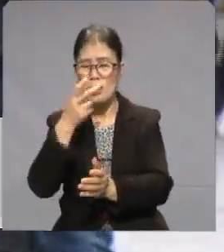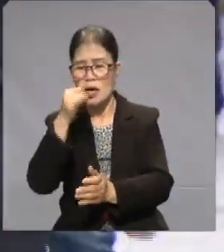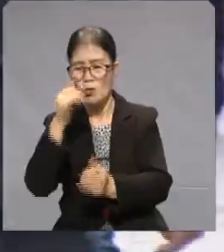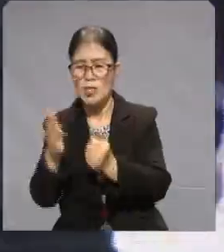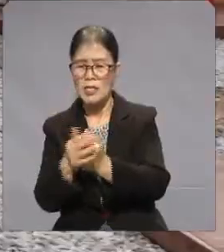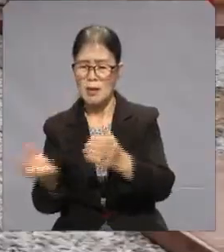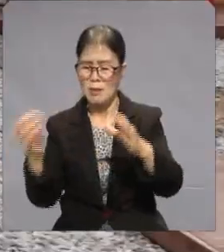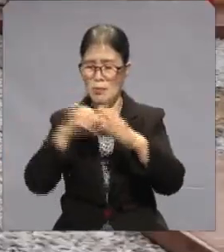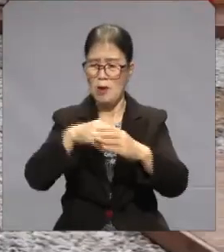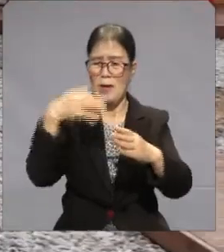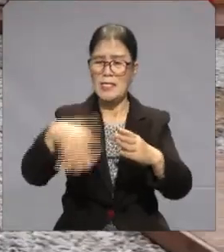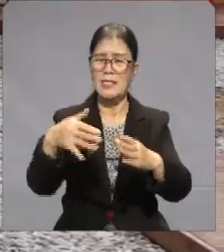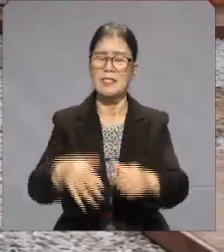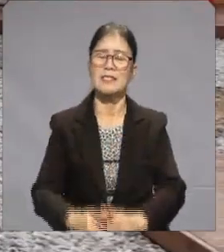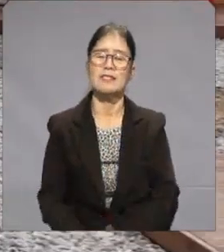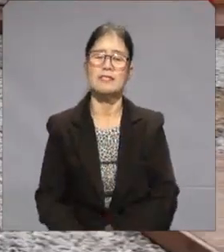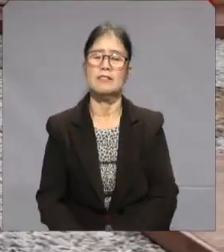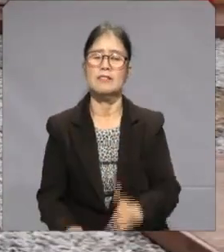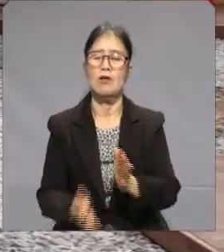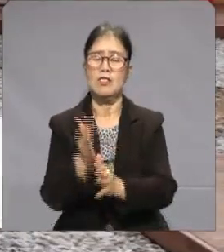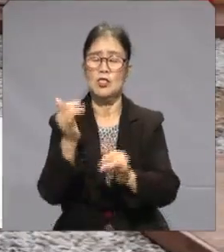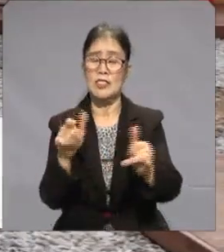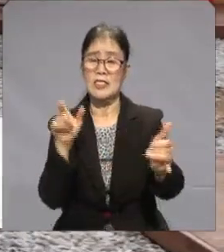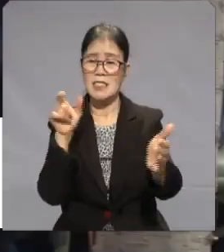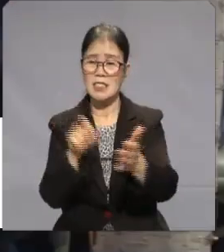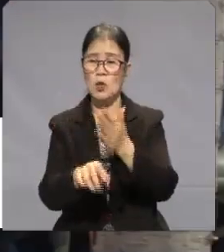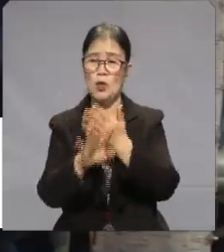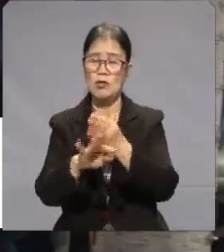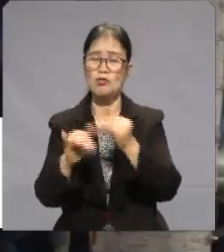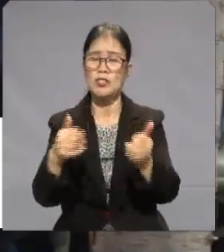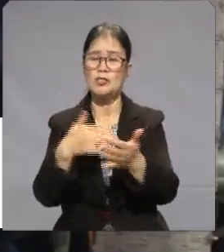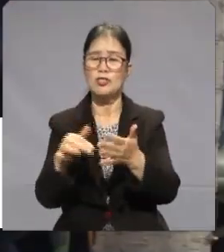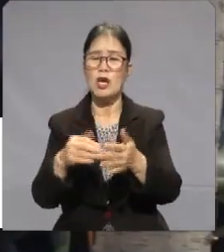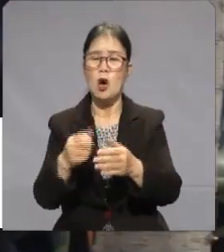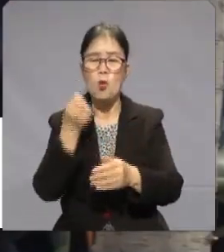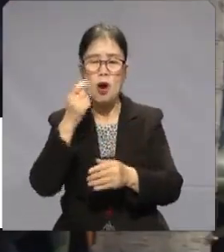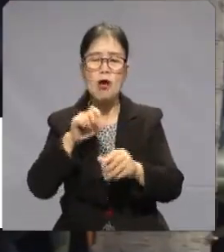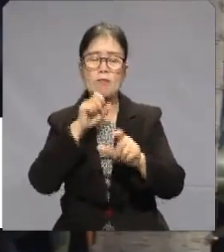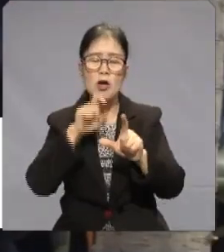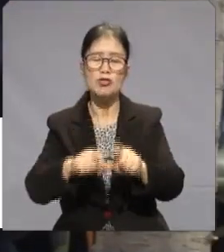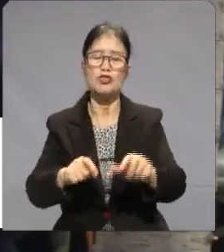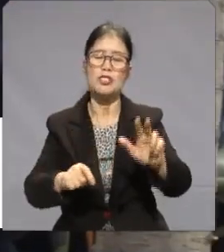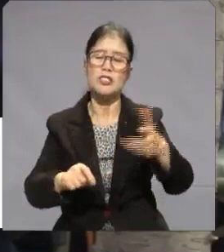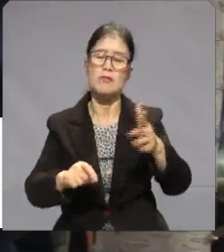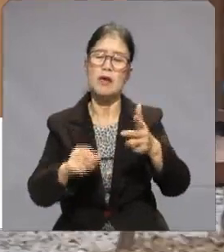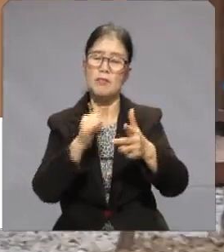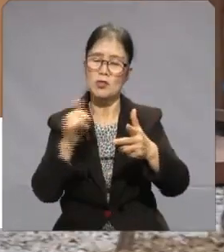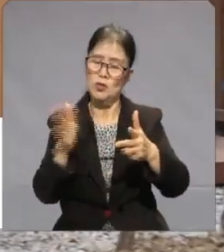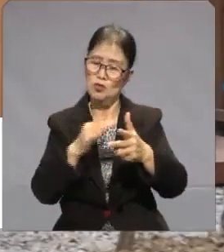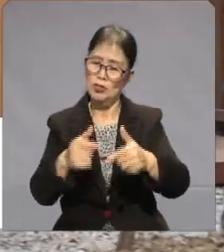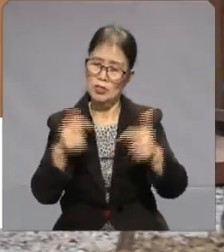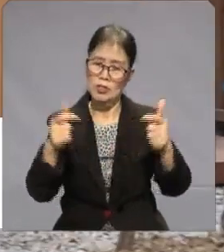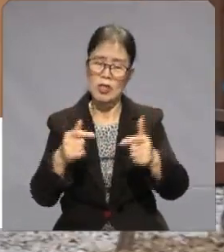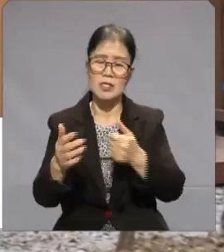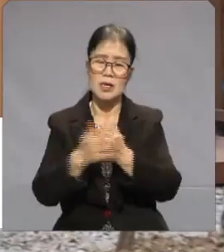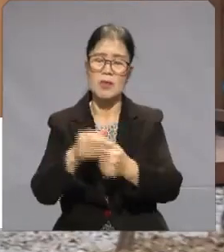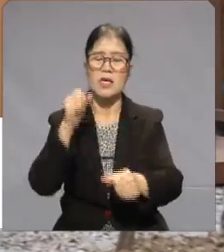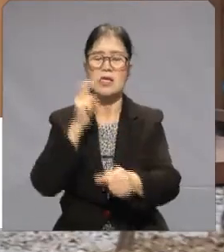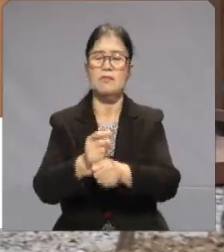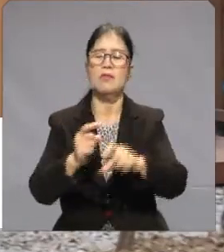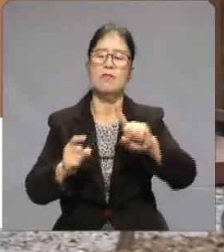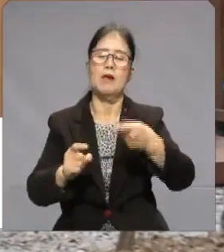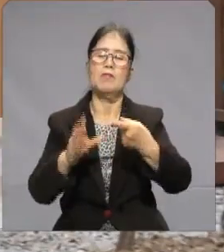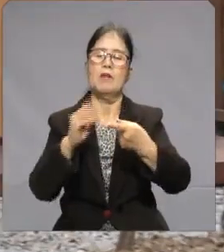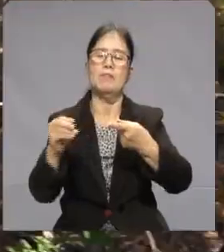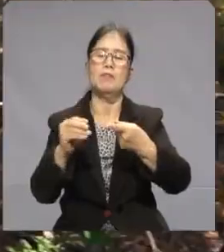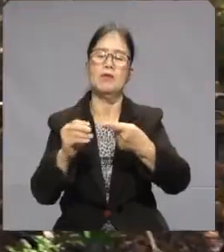늦어지는 건데 화성시 등록 외국인 숫자가 올해 월 평균 700명 가까이 늘어나는 것을 고려하면 이미 100만 명이